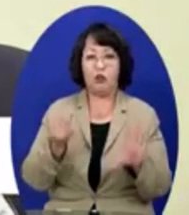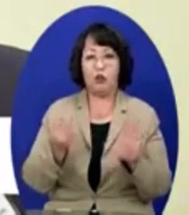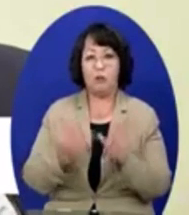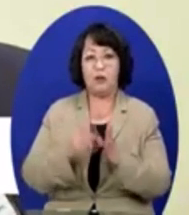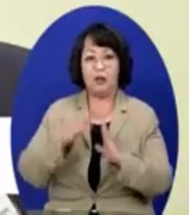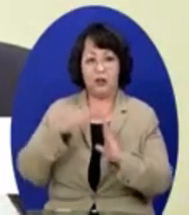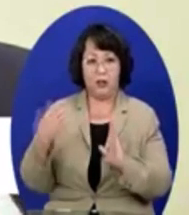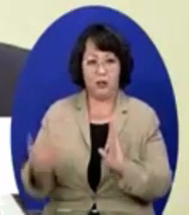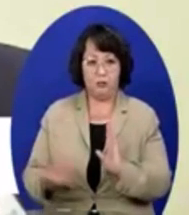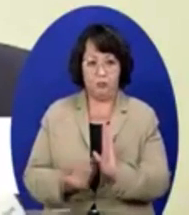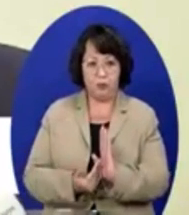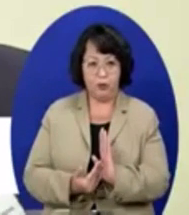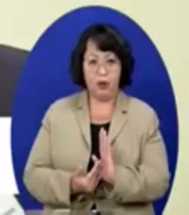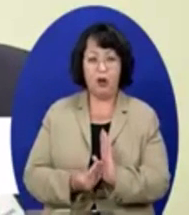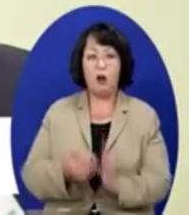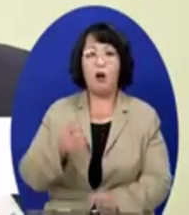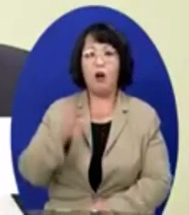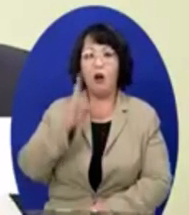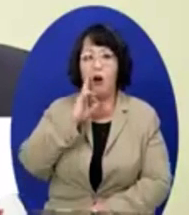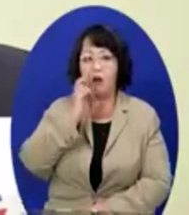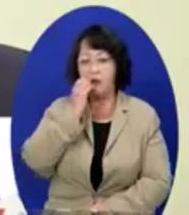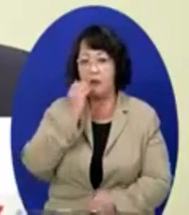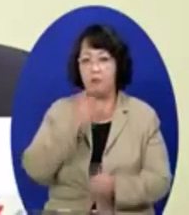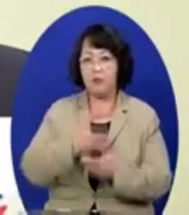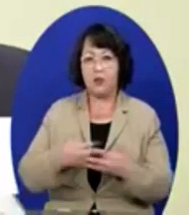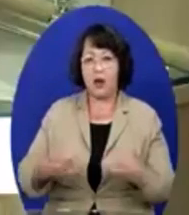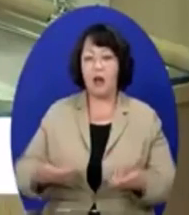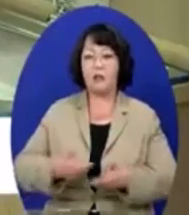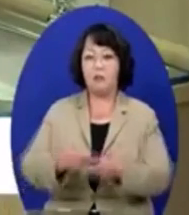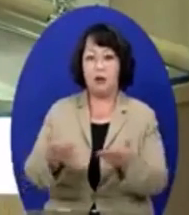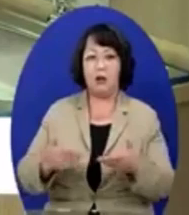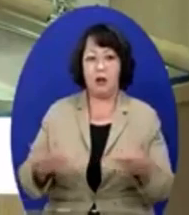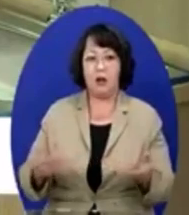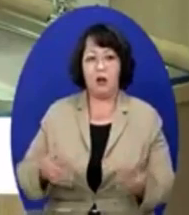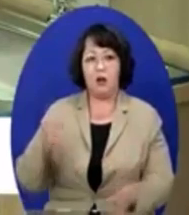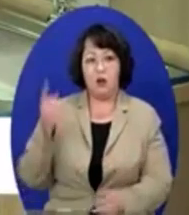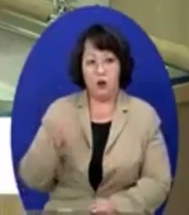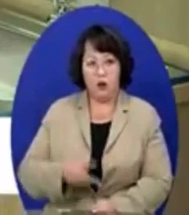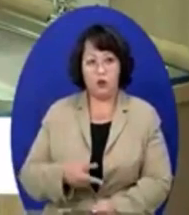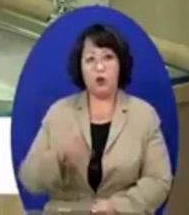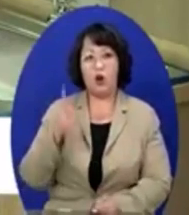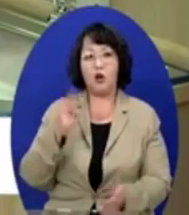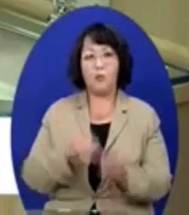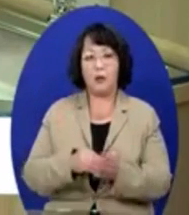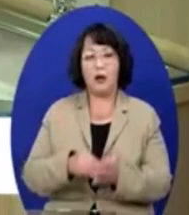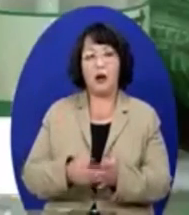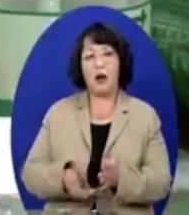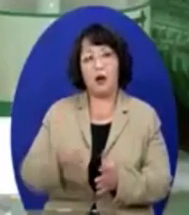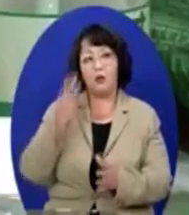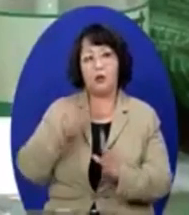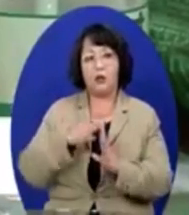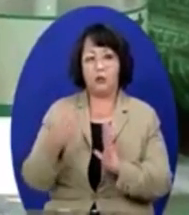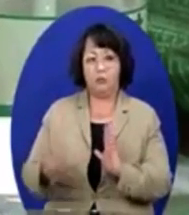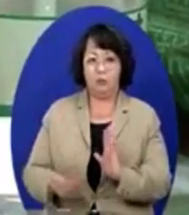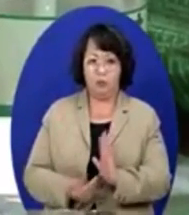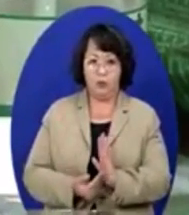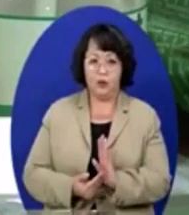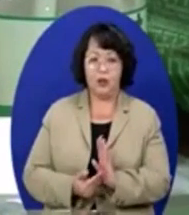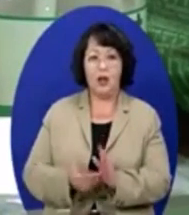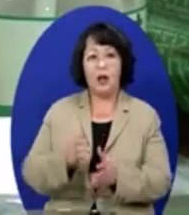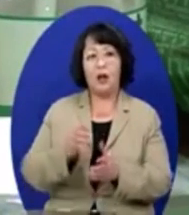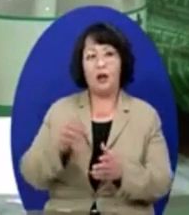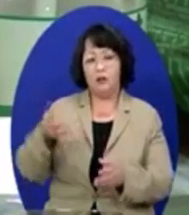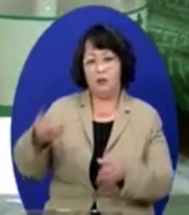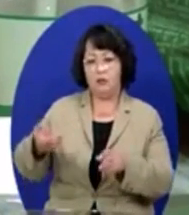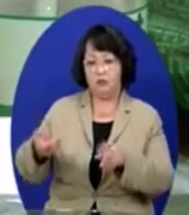өрхөд бид нэр одоо хүнс эрүүл ахуйн бүтээгдэхүүнийг түгээж байна. За хоёрт нь бол нэг 20,000 гарын өрхөд бид нэр гар